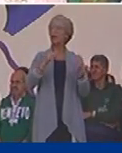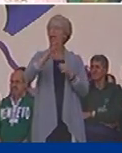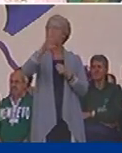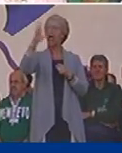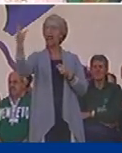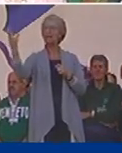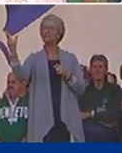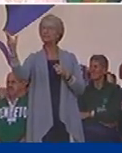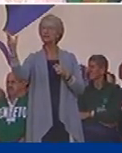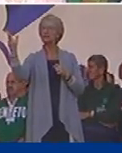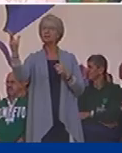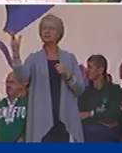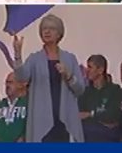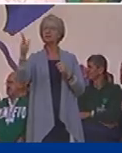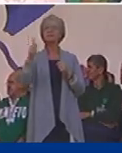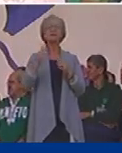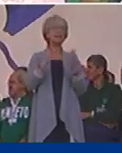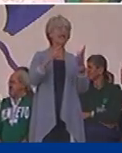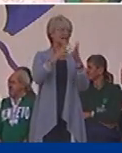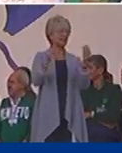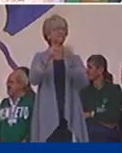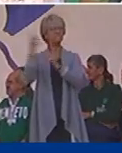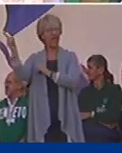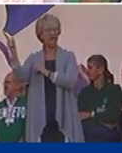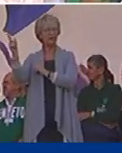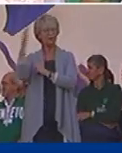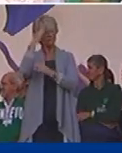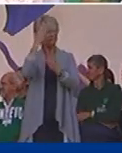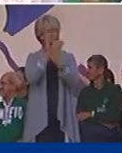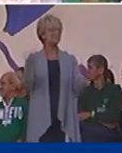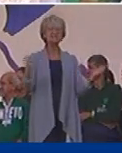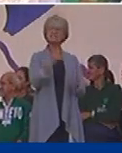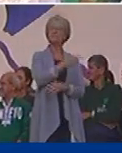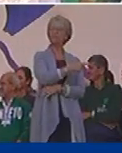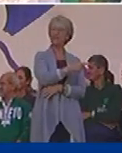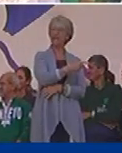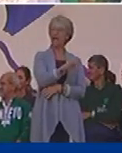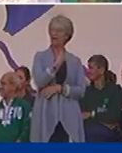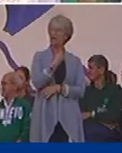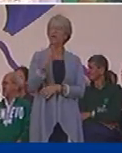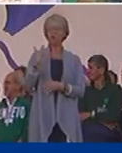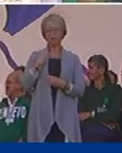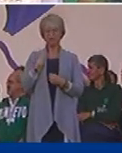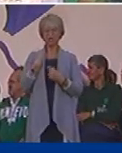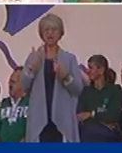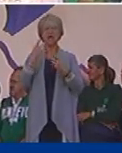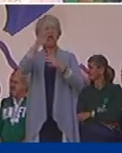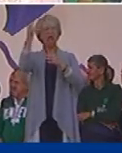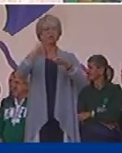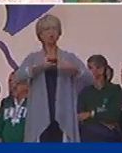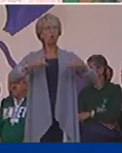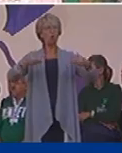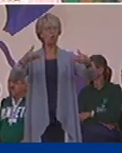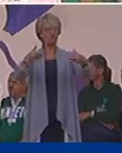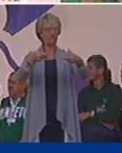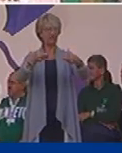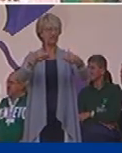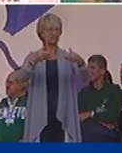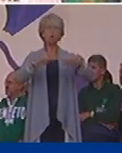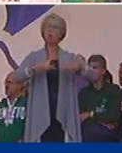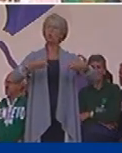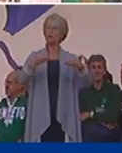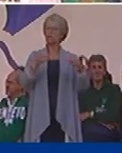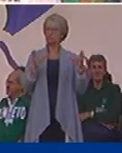fanno, poi però la sfiga è mia, perché gli altri fanno dei congressi mummificati,